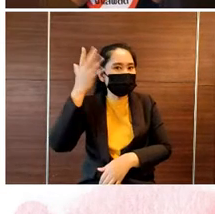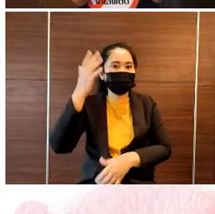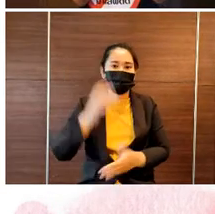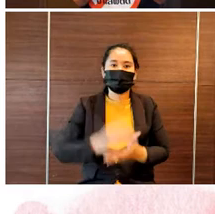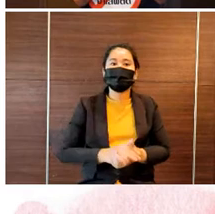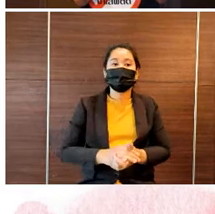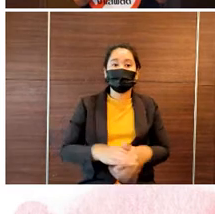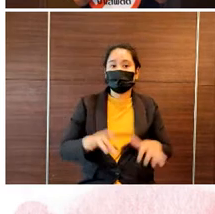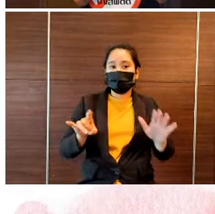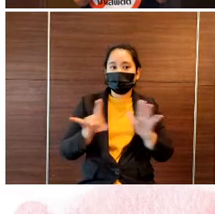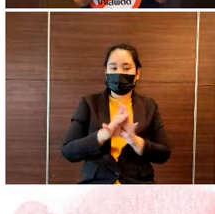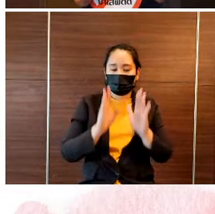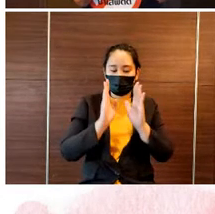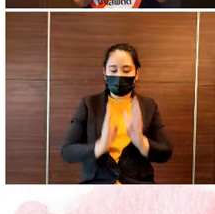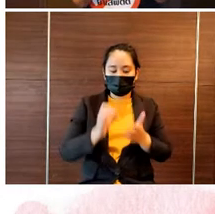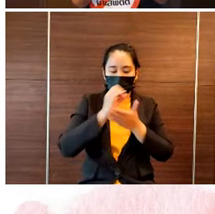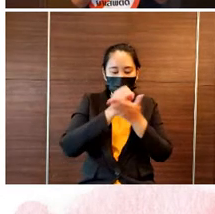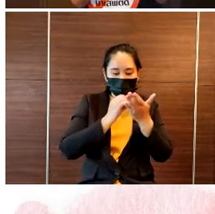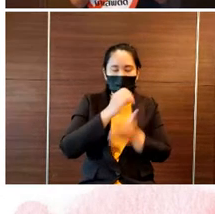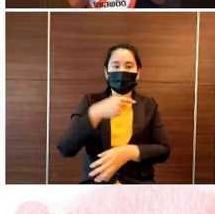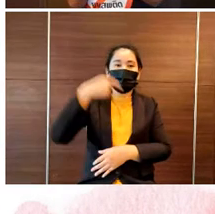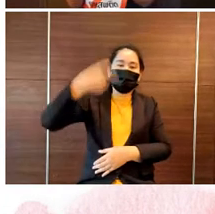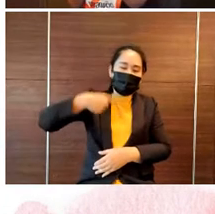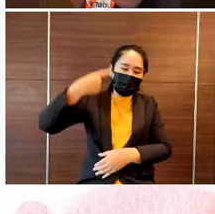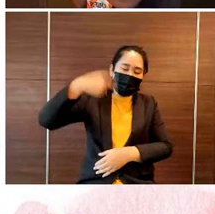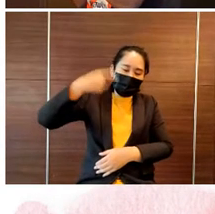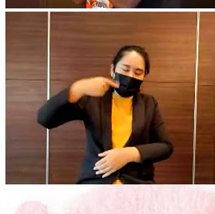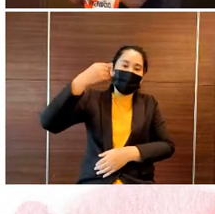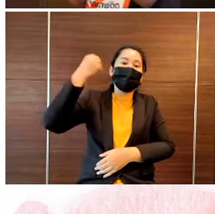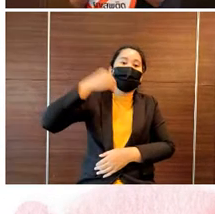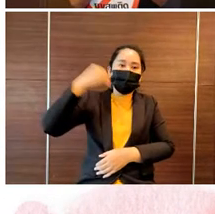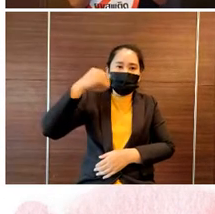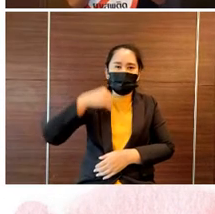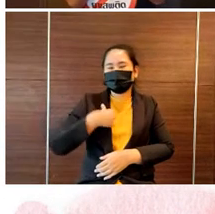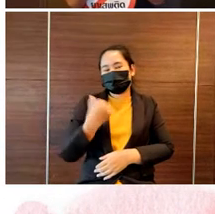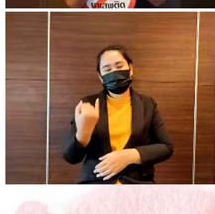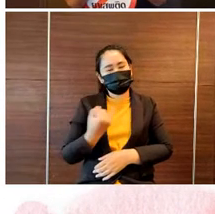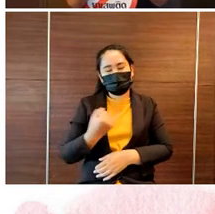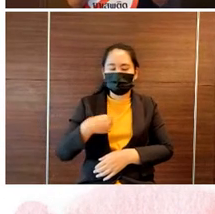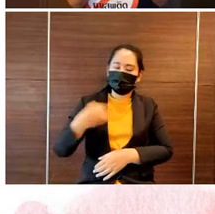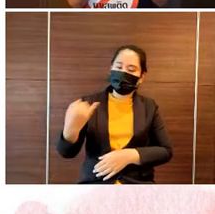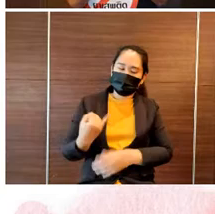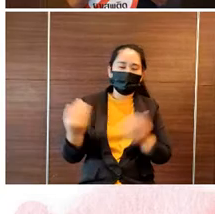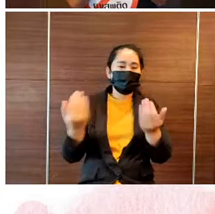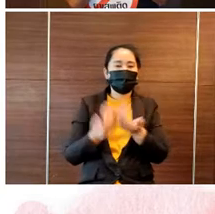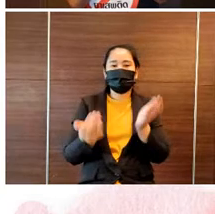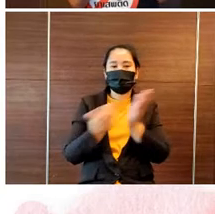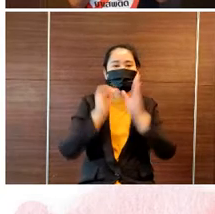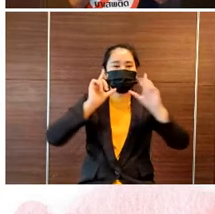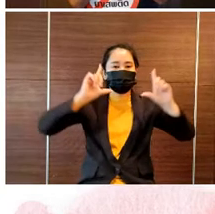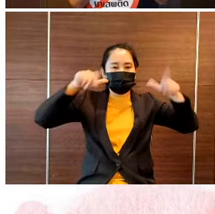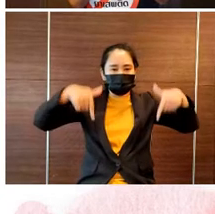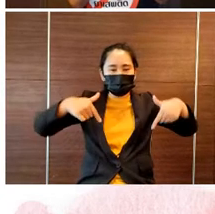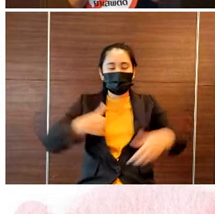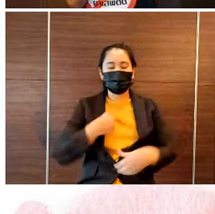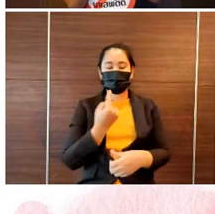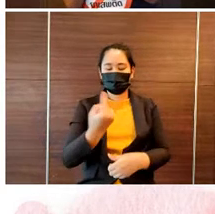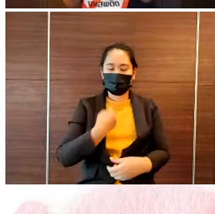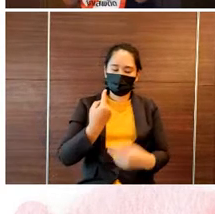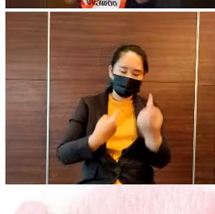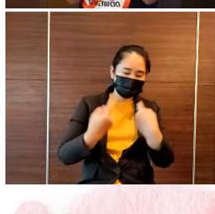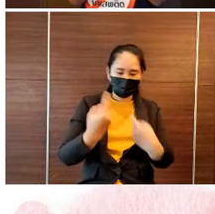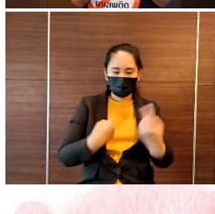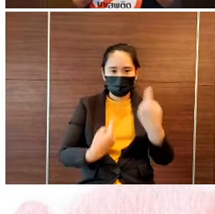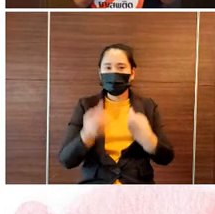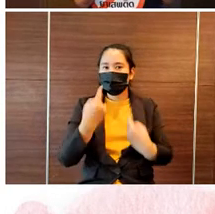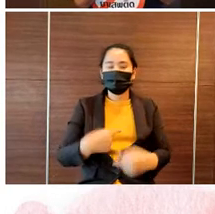สุดท้ายตัวผู้ใช้ยาเสพติดอะค่ะก็กล่าวโทษตัวเองซ้ำๆเนาะว่าตัวเองคือคนไม่ดีทำให้ครอบครัวเสียชื่อเสียงกล่าวโทษตัวเองหากเลิก